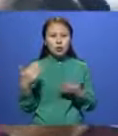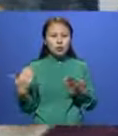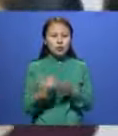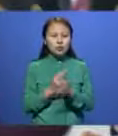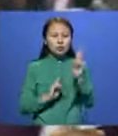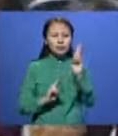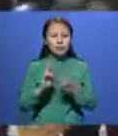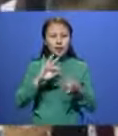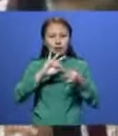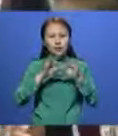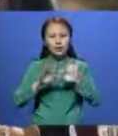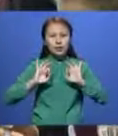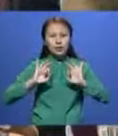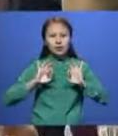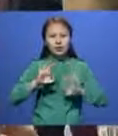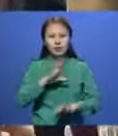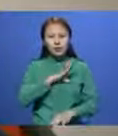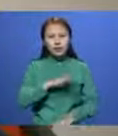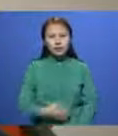ереженің ерекшеліктерін түсіндіріп өтті.